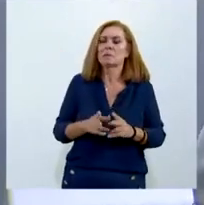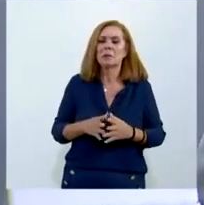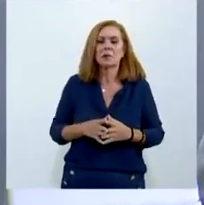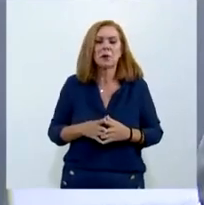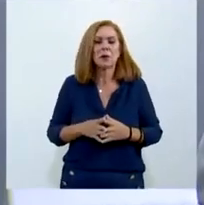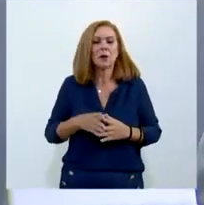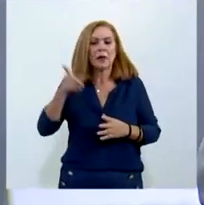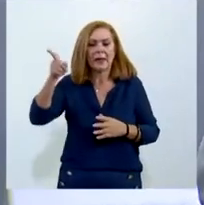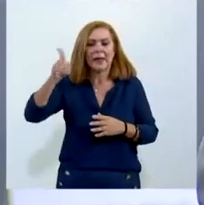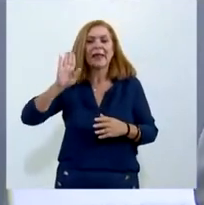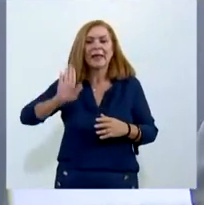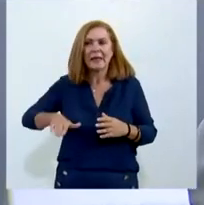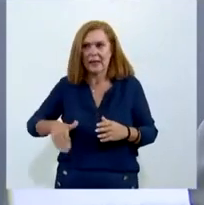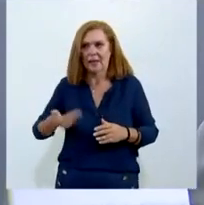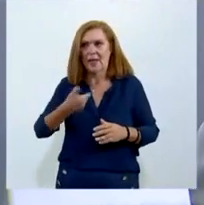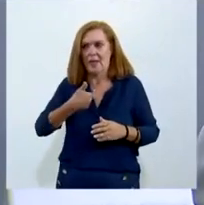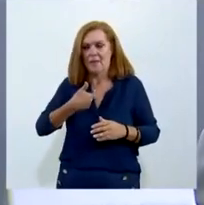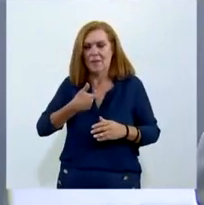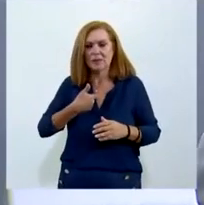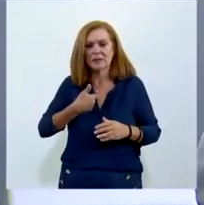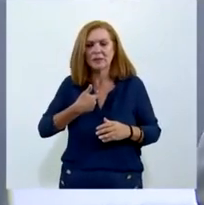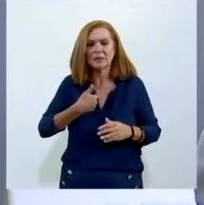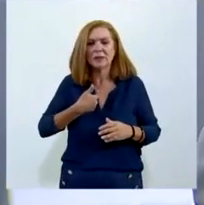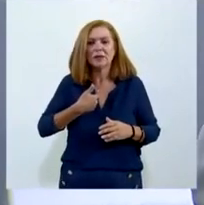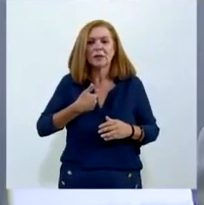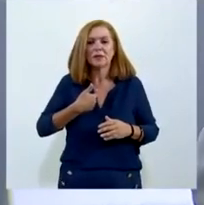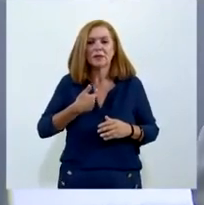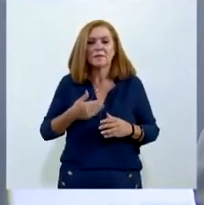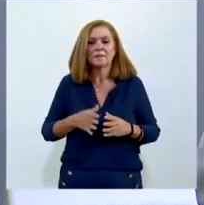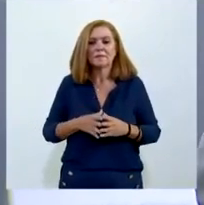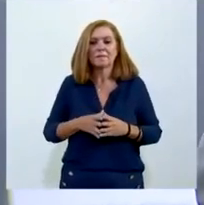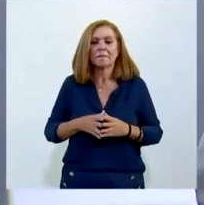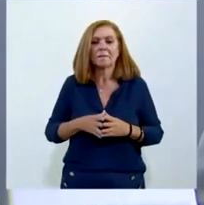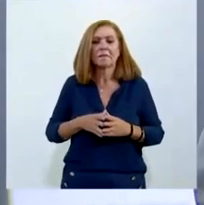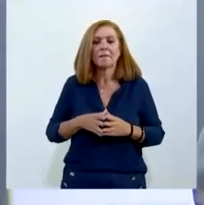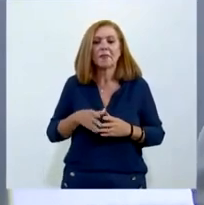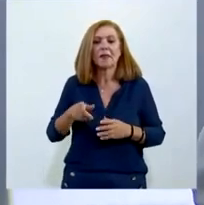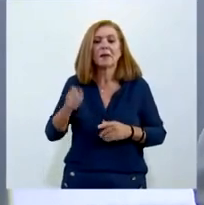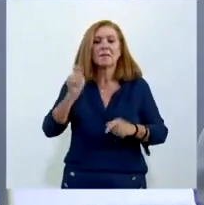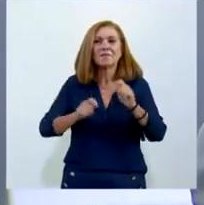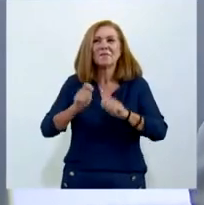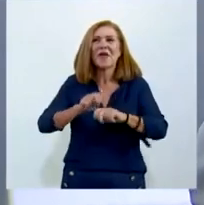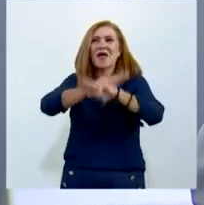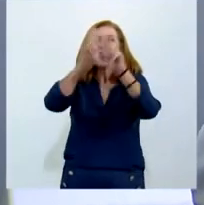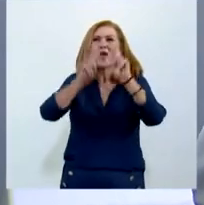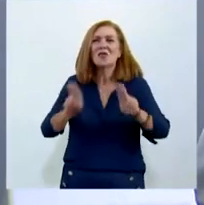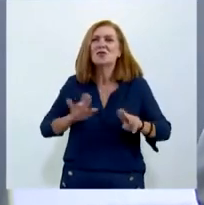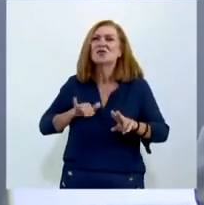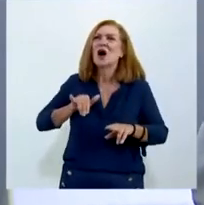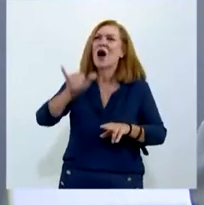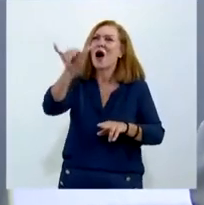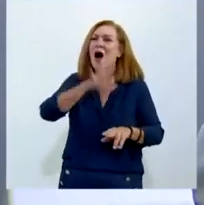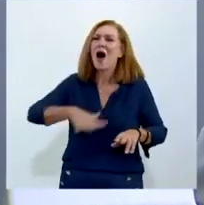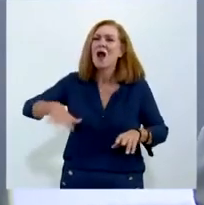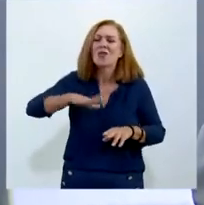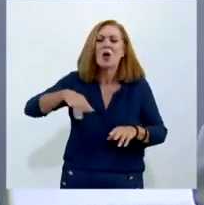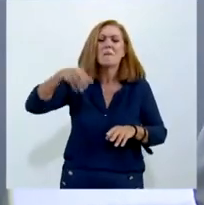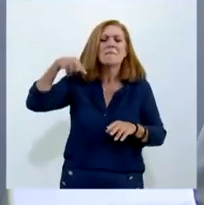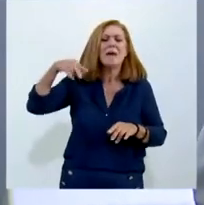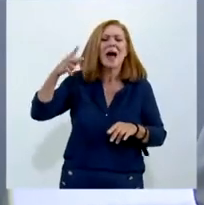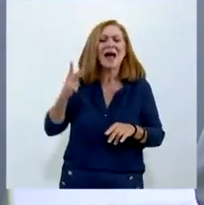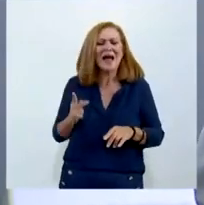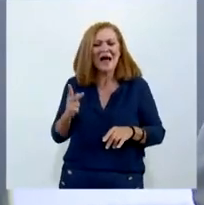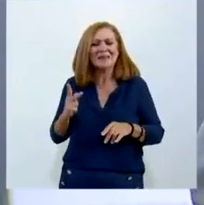Στην Κρήτη, εμείς, αυξήσαμε τη δυναμικότητα του υποκατασκευήν διεθνούς αεροδρομίου στο Καστέλι, αναμένοντας